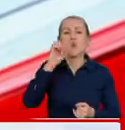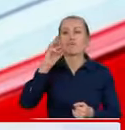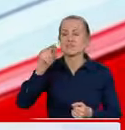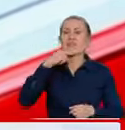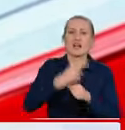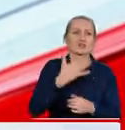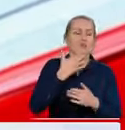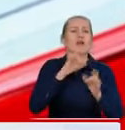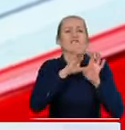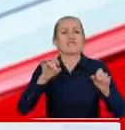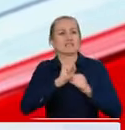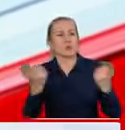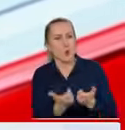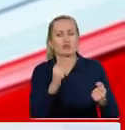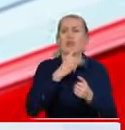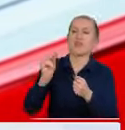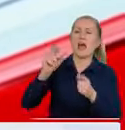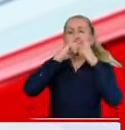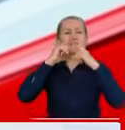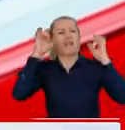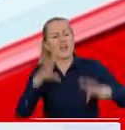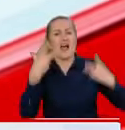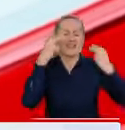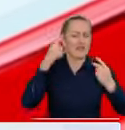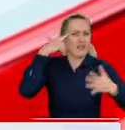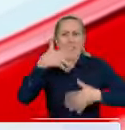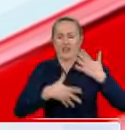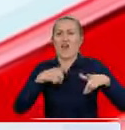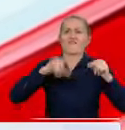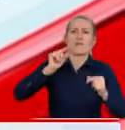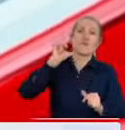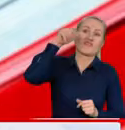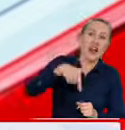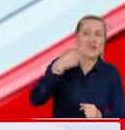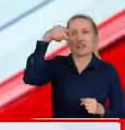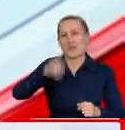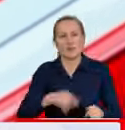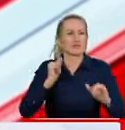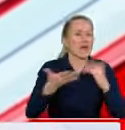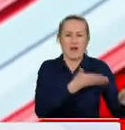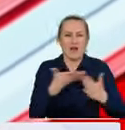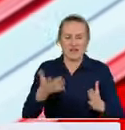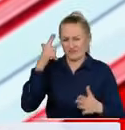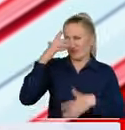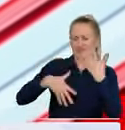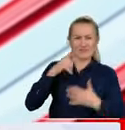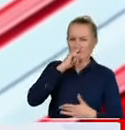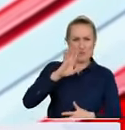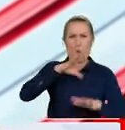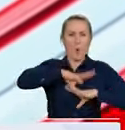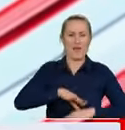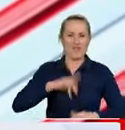wirus groźny, raz, że nie groźny, raz nosić maseczki, raz nie nosić, raz wybory za 2 lata, raz za miesiąc. No to wszystko jest jakaś komedia, w którą